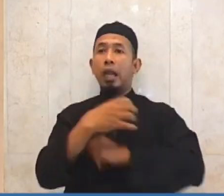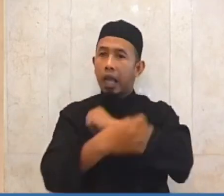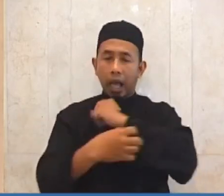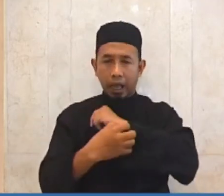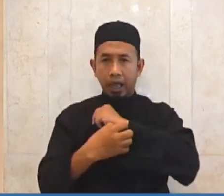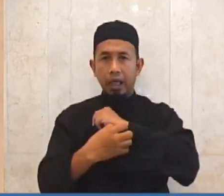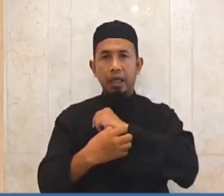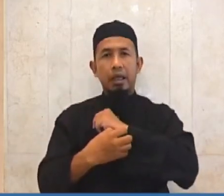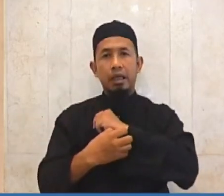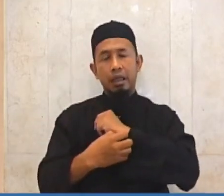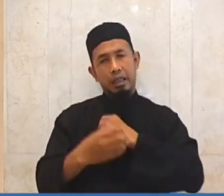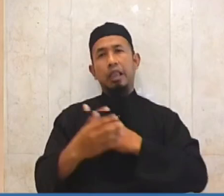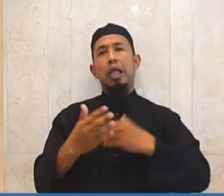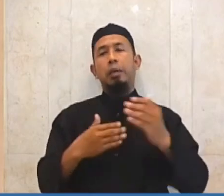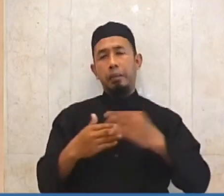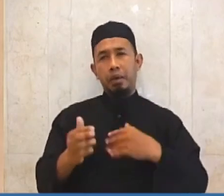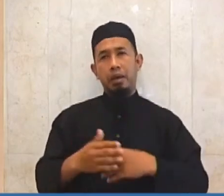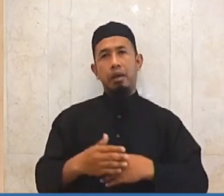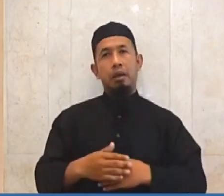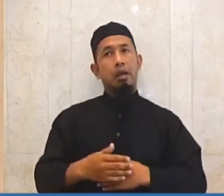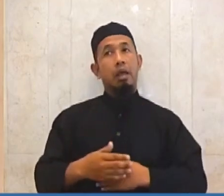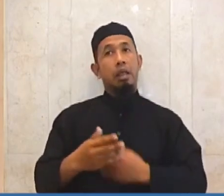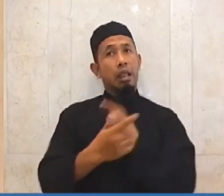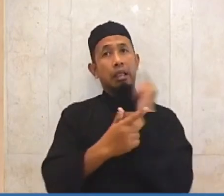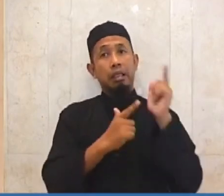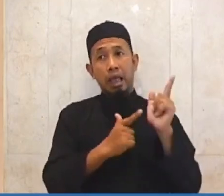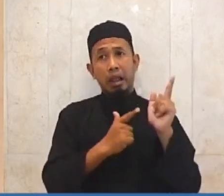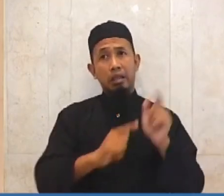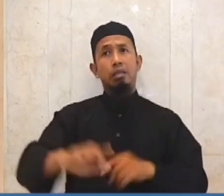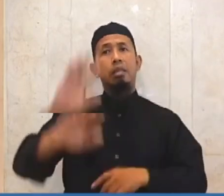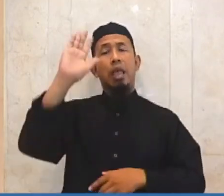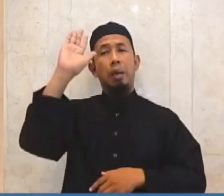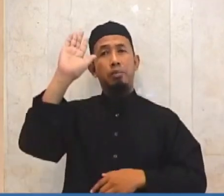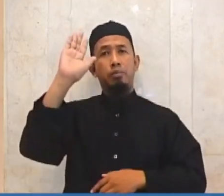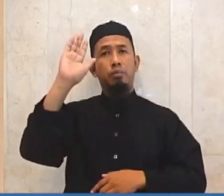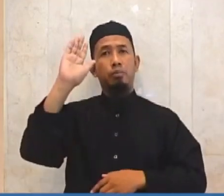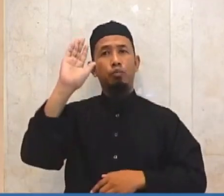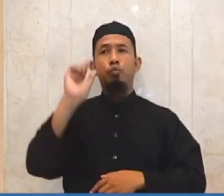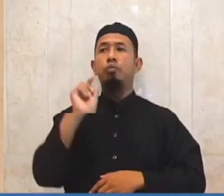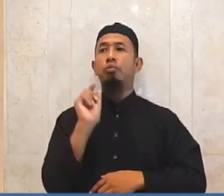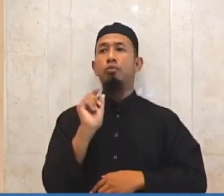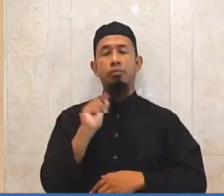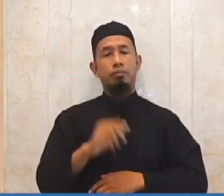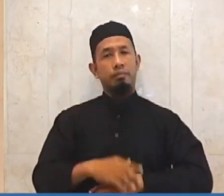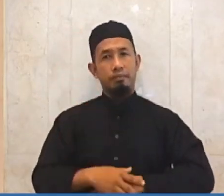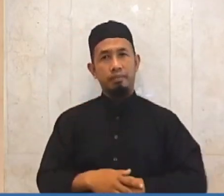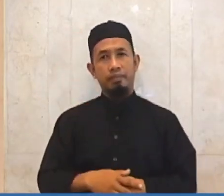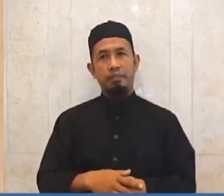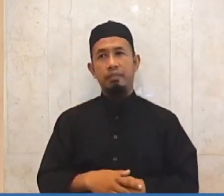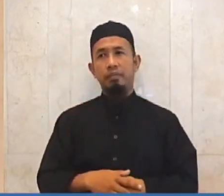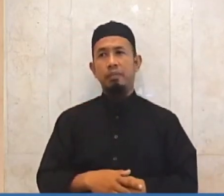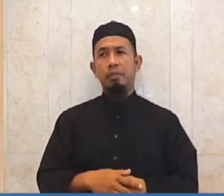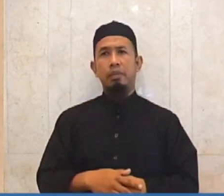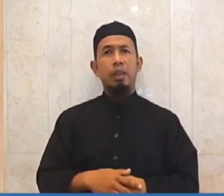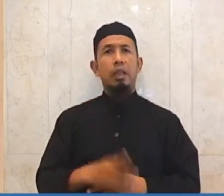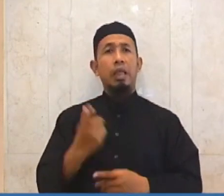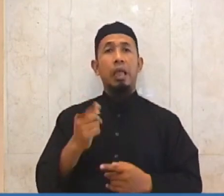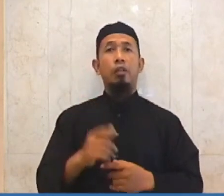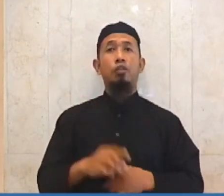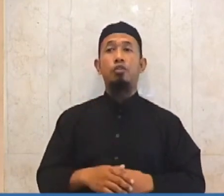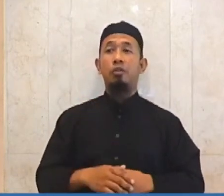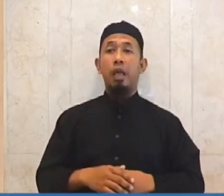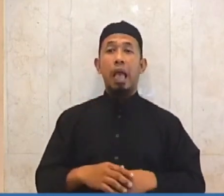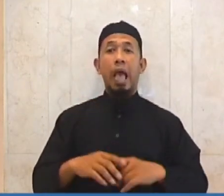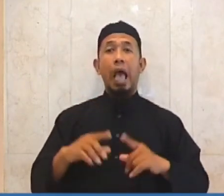mereka siap untuk mengabdikan dirinya demikian pula Aparatur Negara yang lain